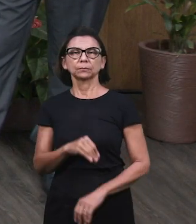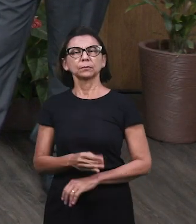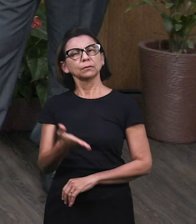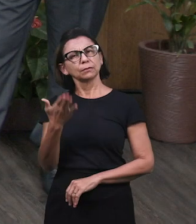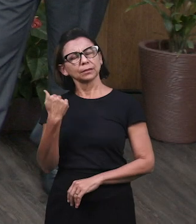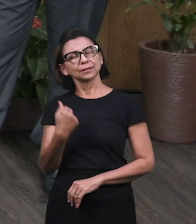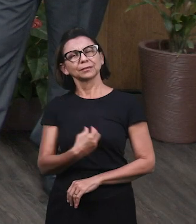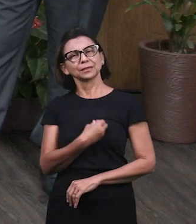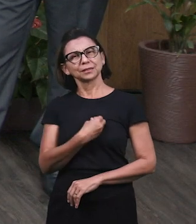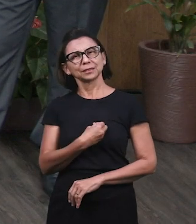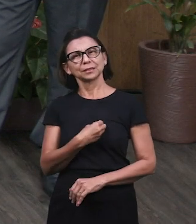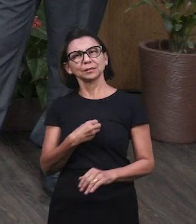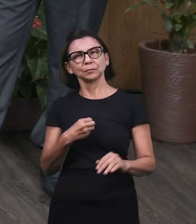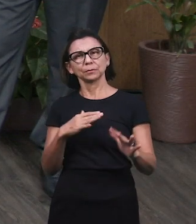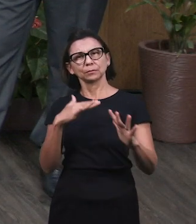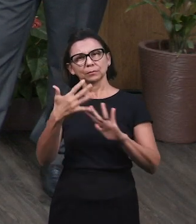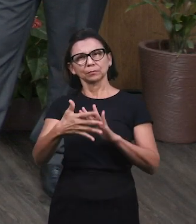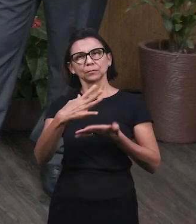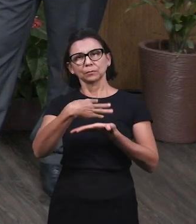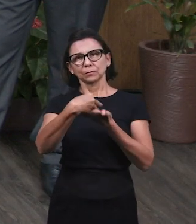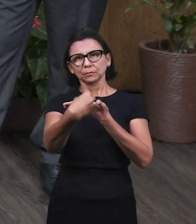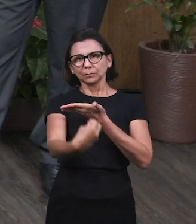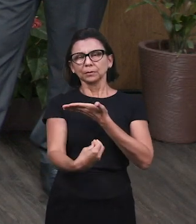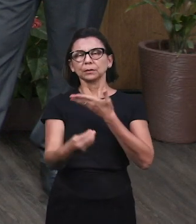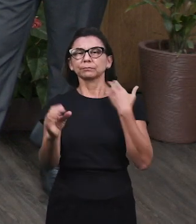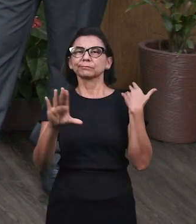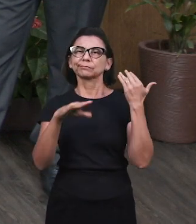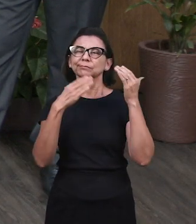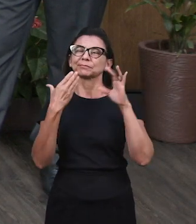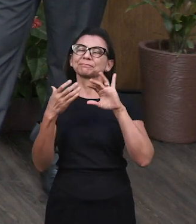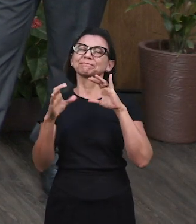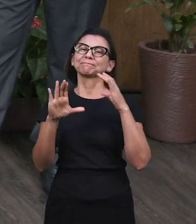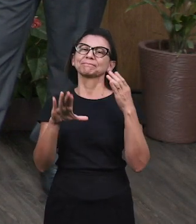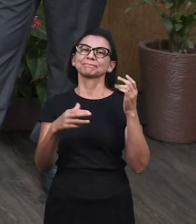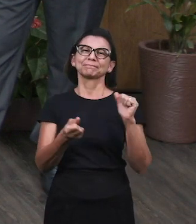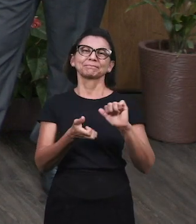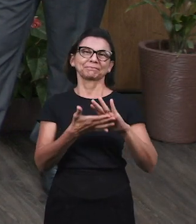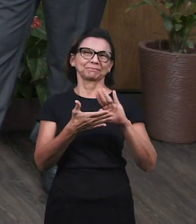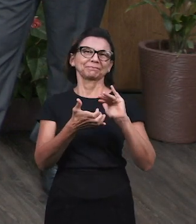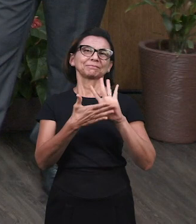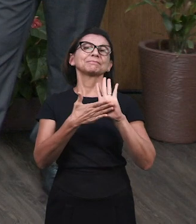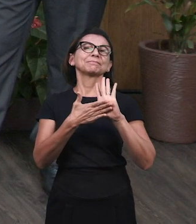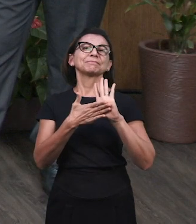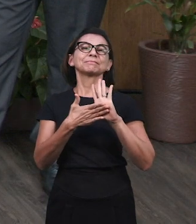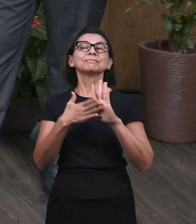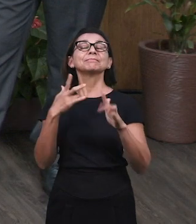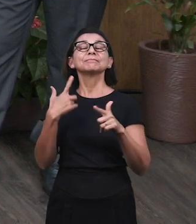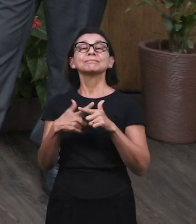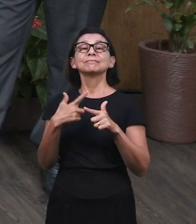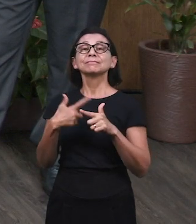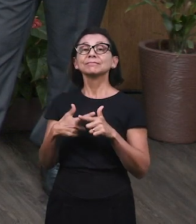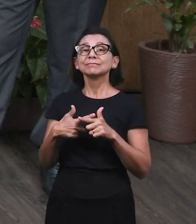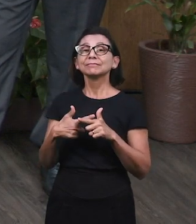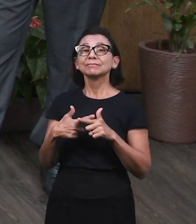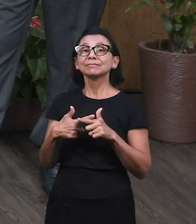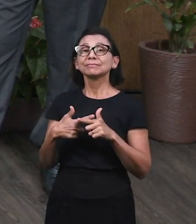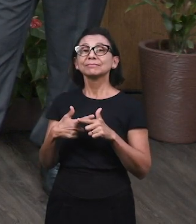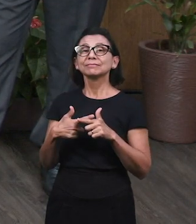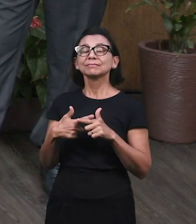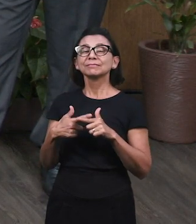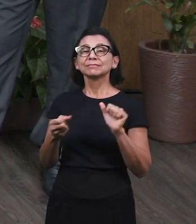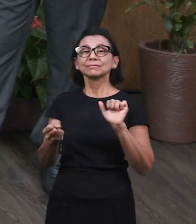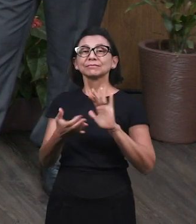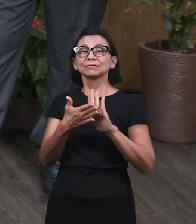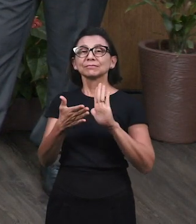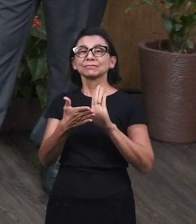louange. Car la louange, il change le cœur de Dieu. Il touche le cœur